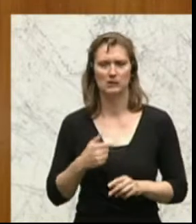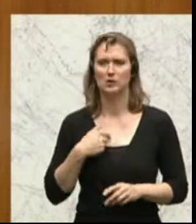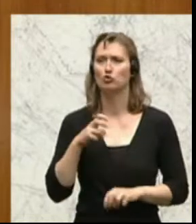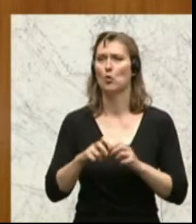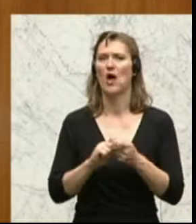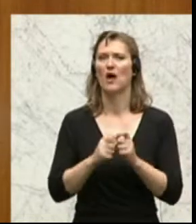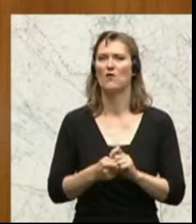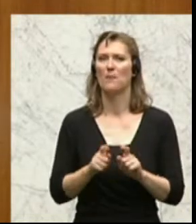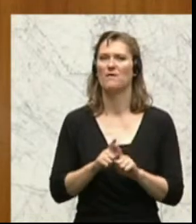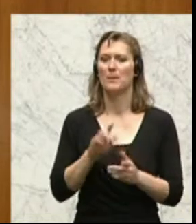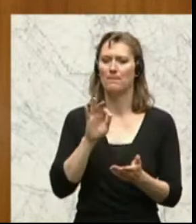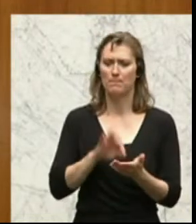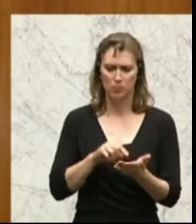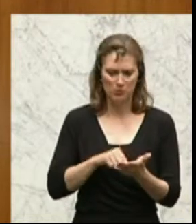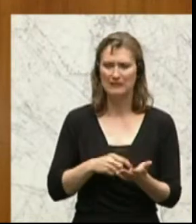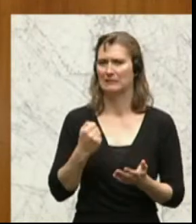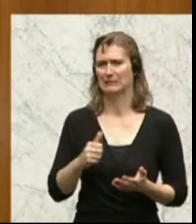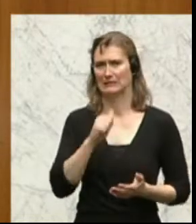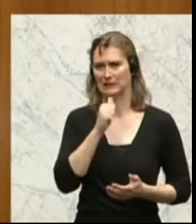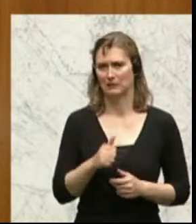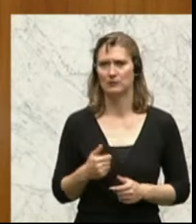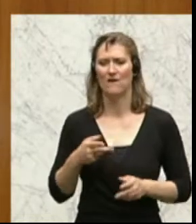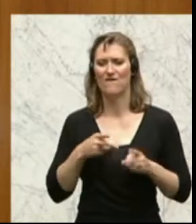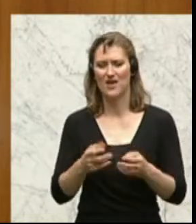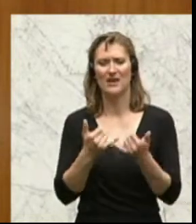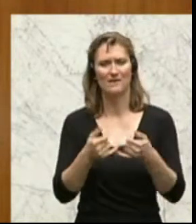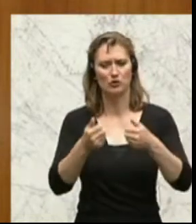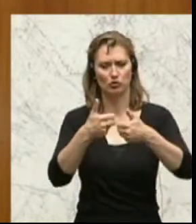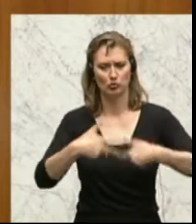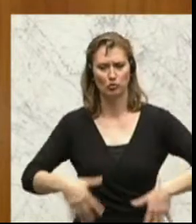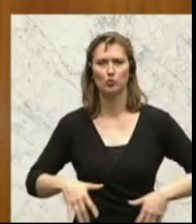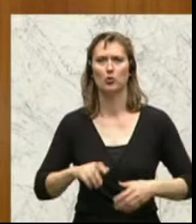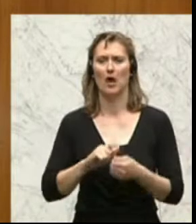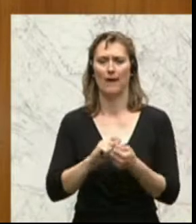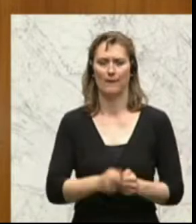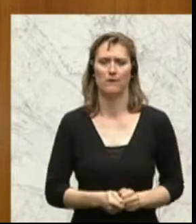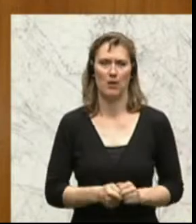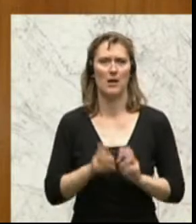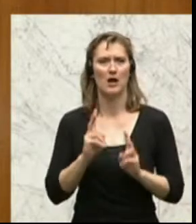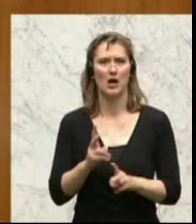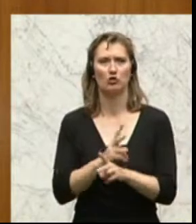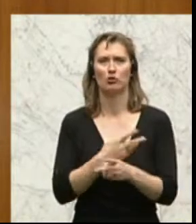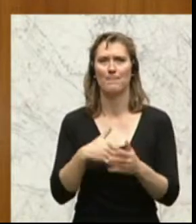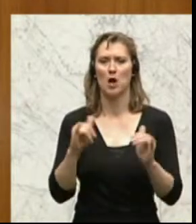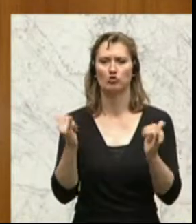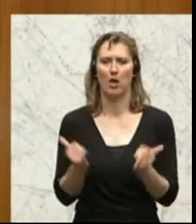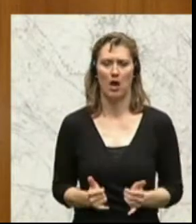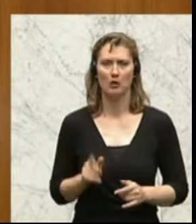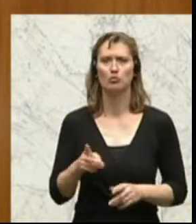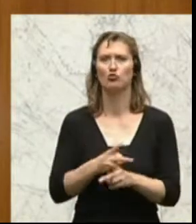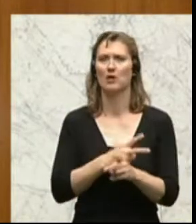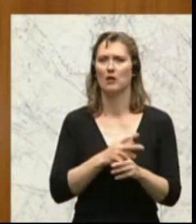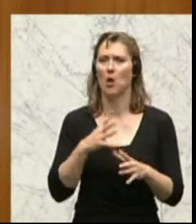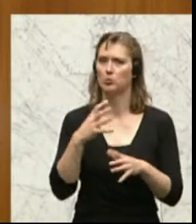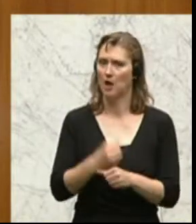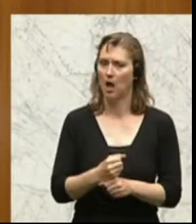geben. Der Weg dazu kann nur über Strukturreformen führen, damit wir den Staat verschlanken und unseren Staatshaushalt nachhaltig auf